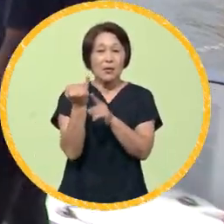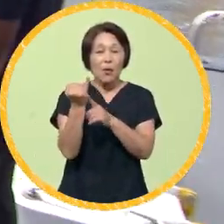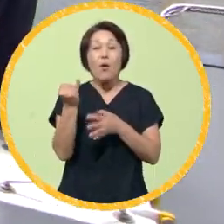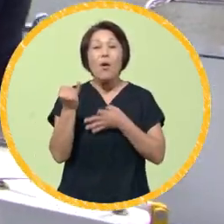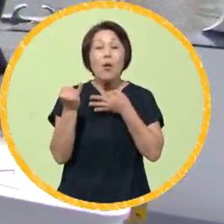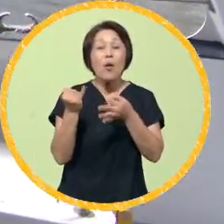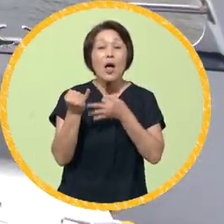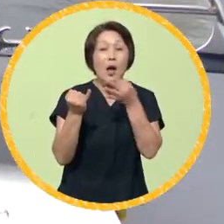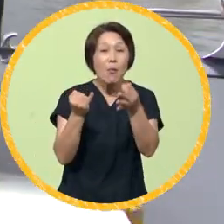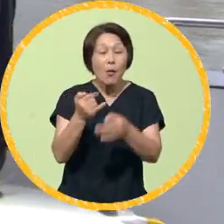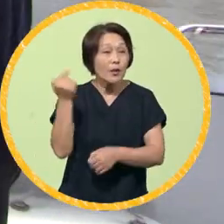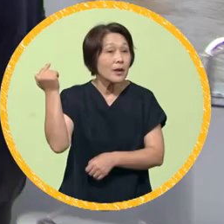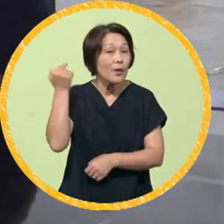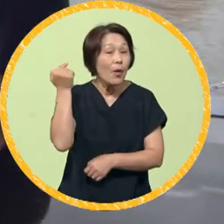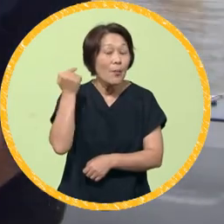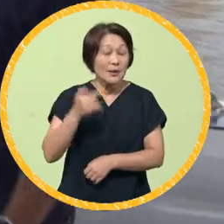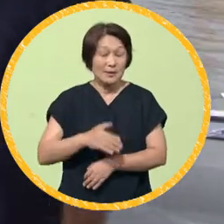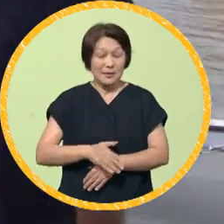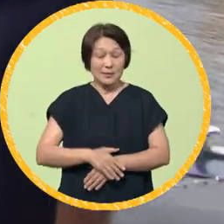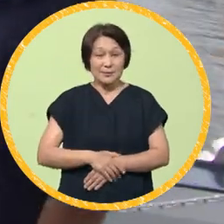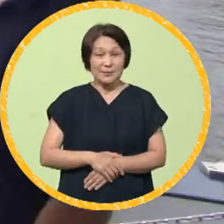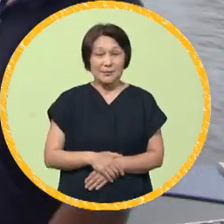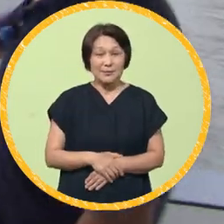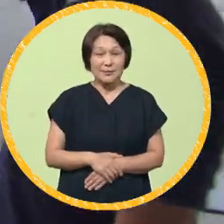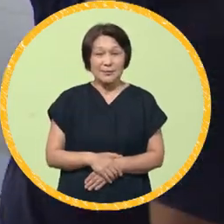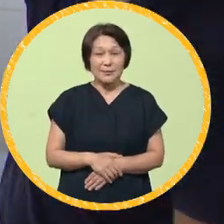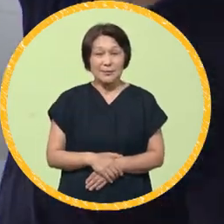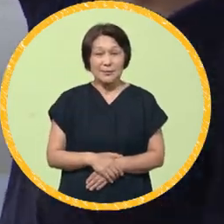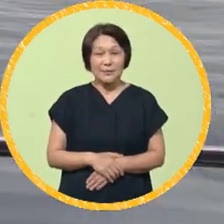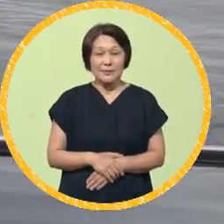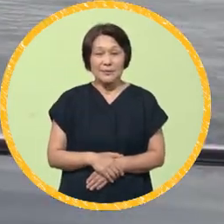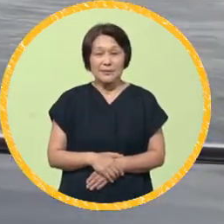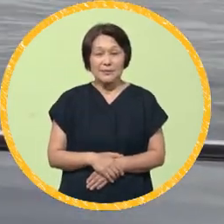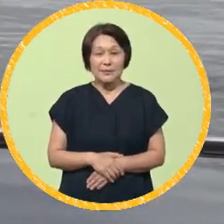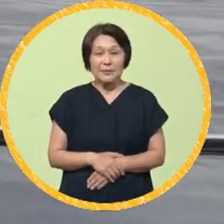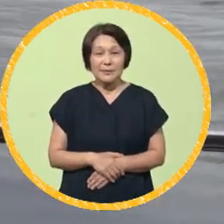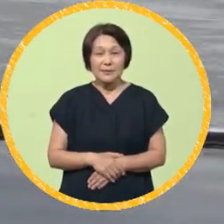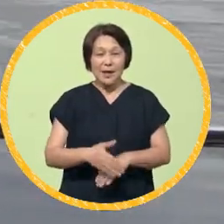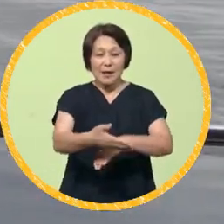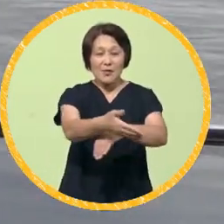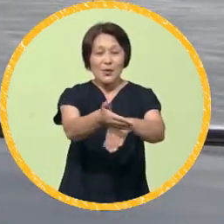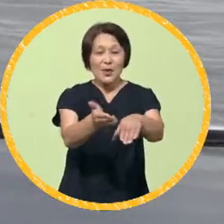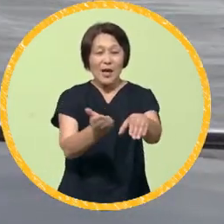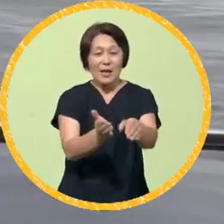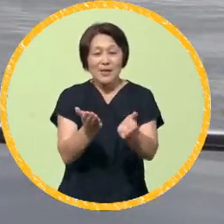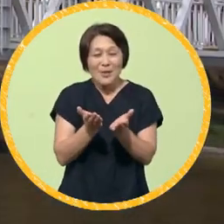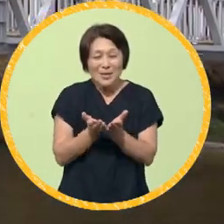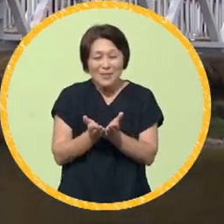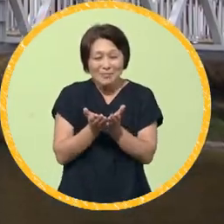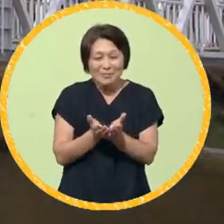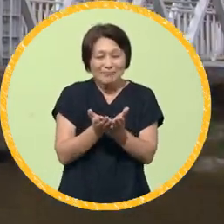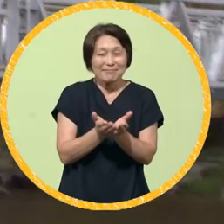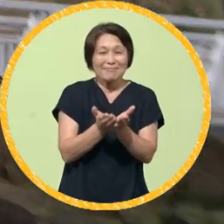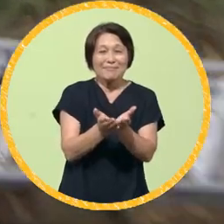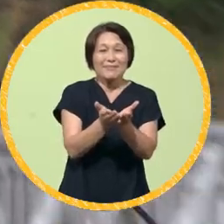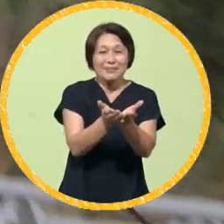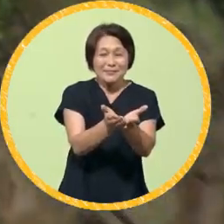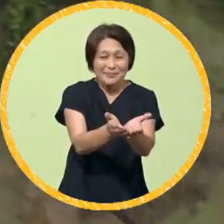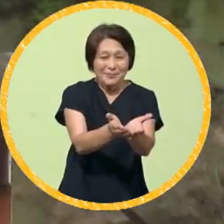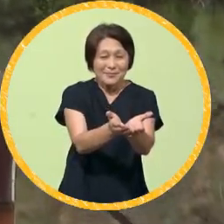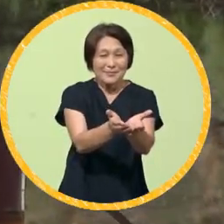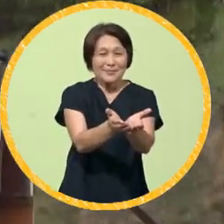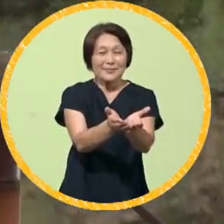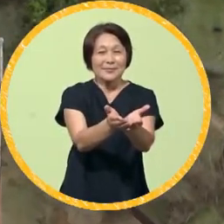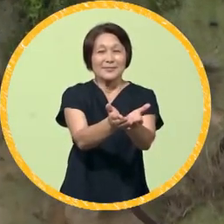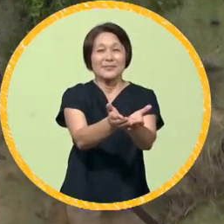です、ナミも喋ってるんですよ。 本当だ。 いよいよ宴島に、 宴島に、ルフィの